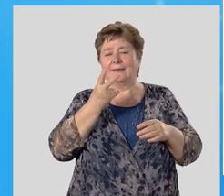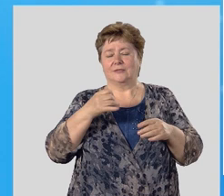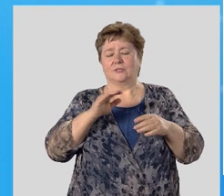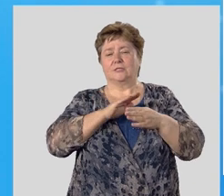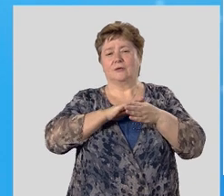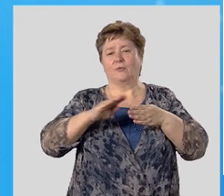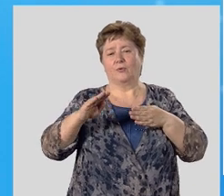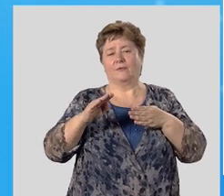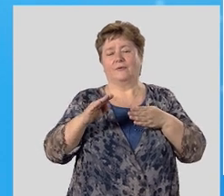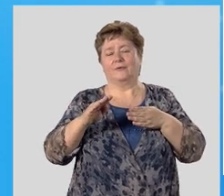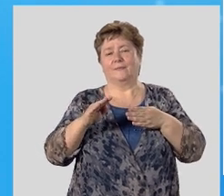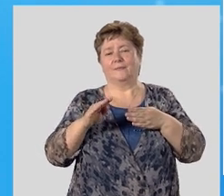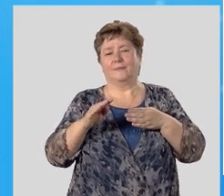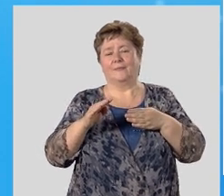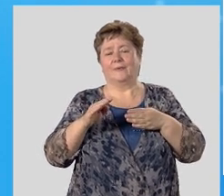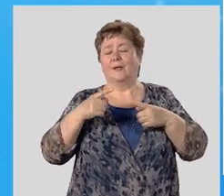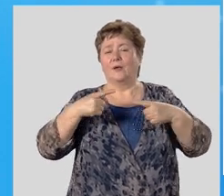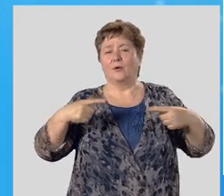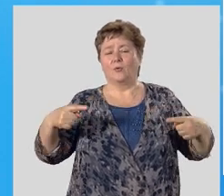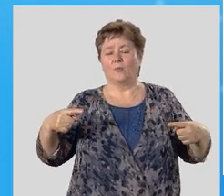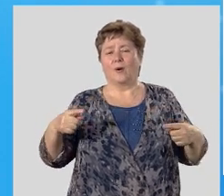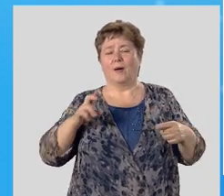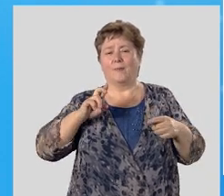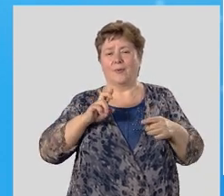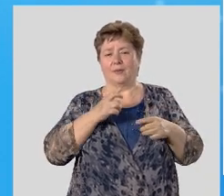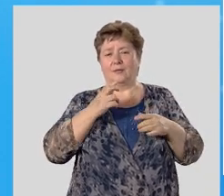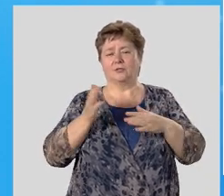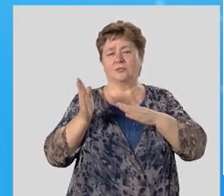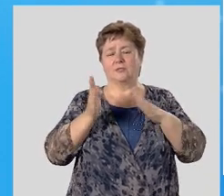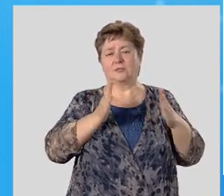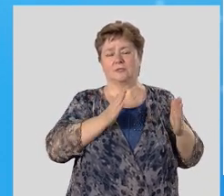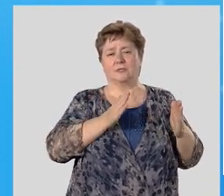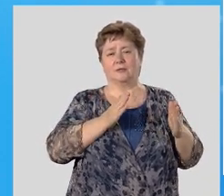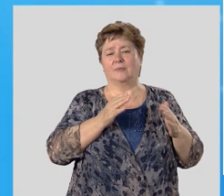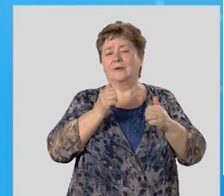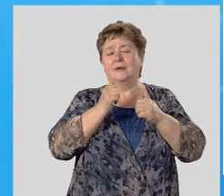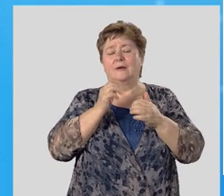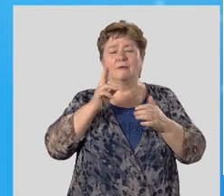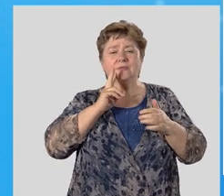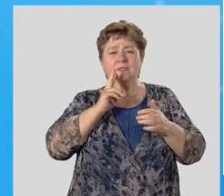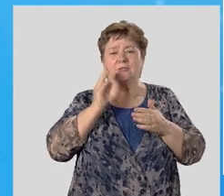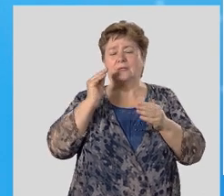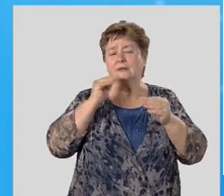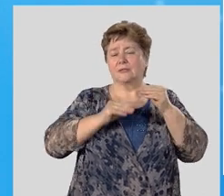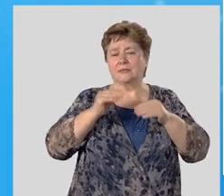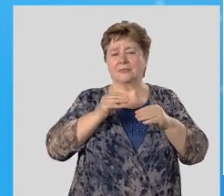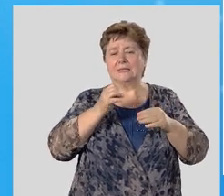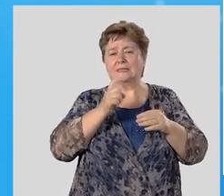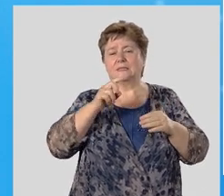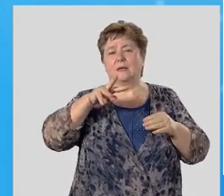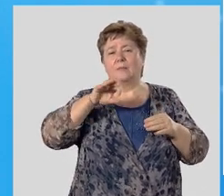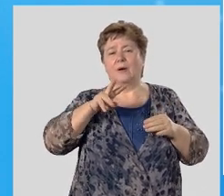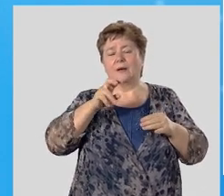Молекулярно-генетический уровень. Любая биологическая система всегда состоит из